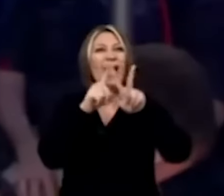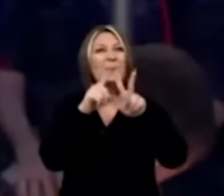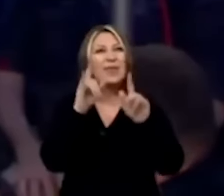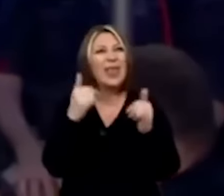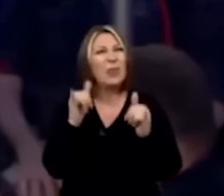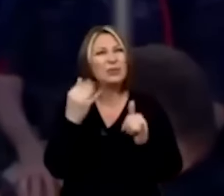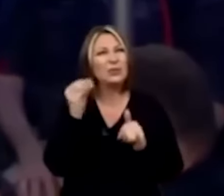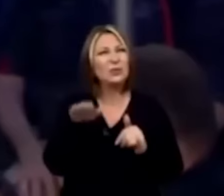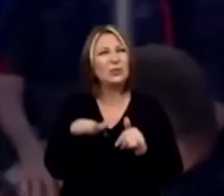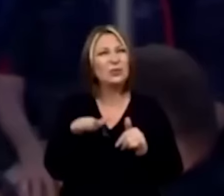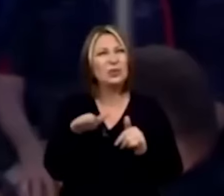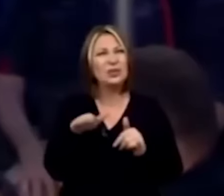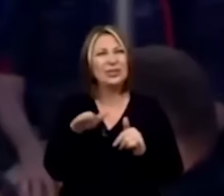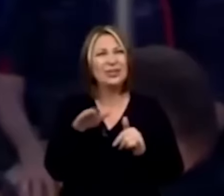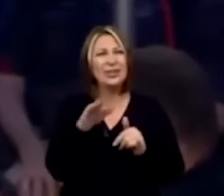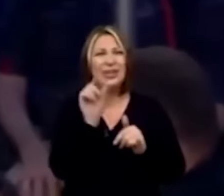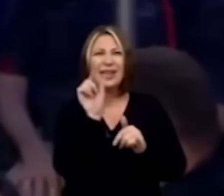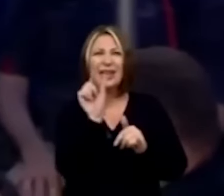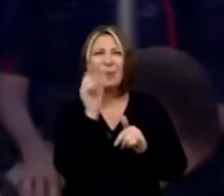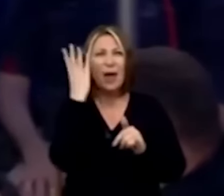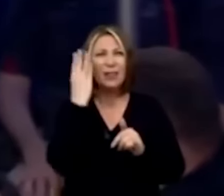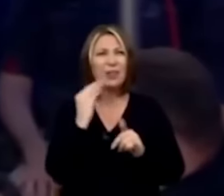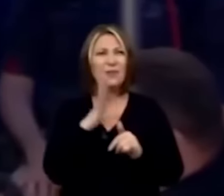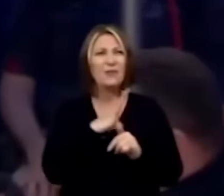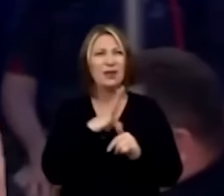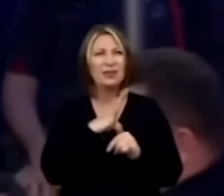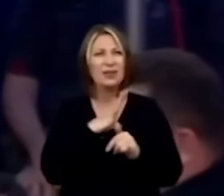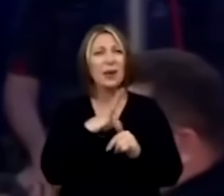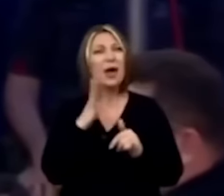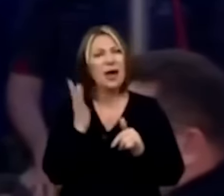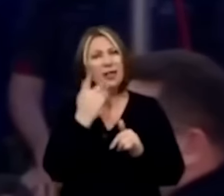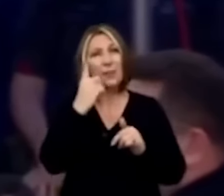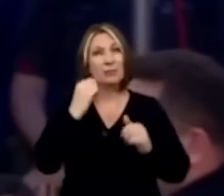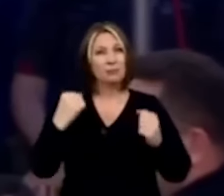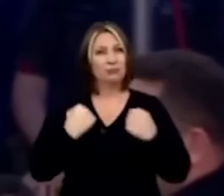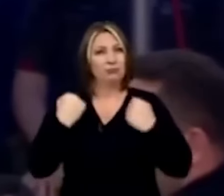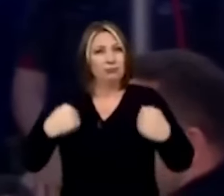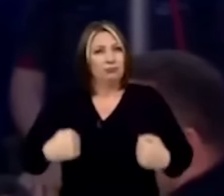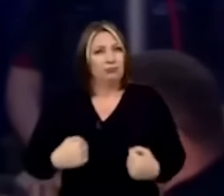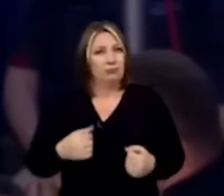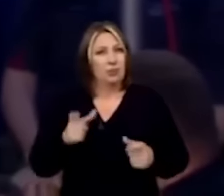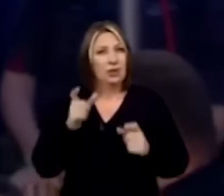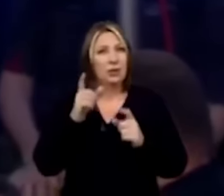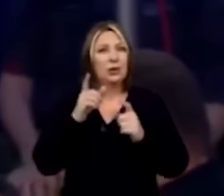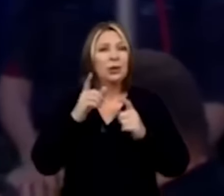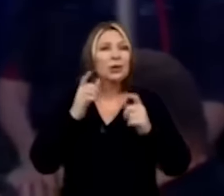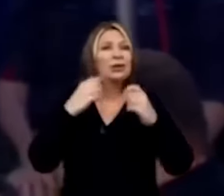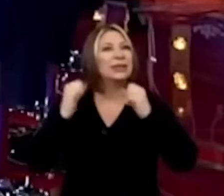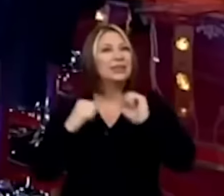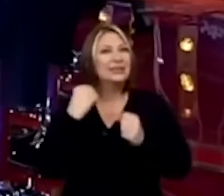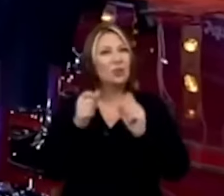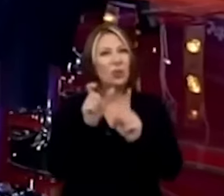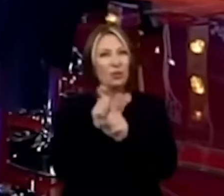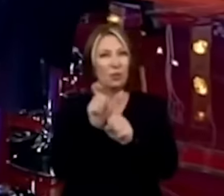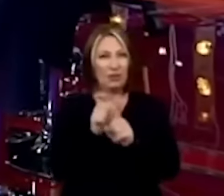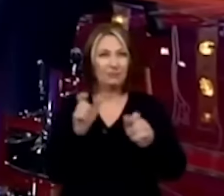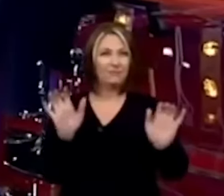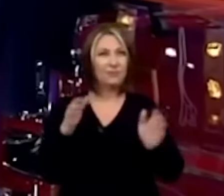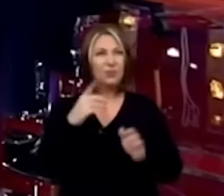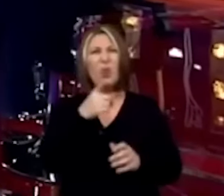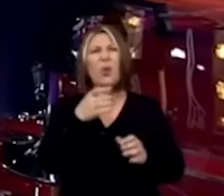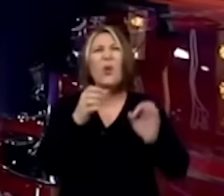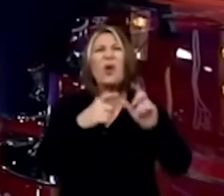çocuk şeyi var. İfadesi var. Hatta bir bodyguard arkadaşım vardı. Bir kulübün kapısındaydı. Çok şikayet ediyordu bana. Abi